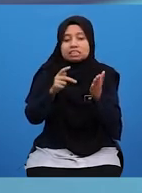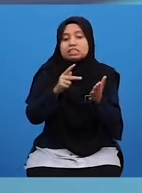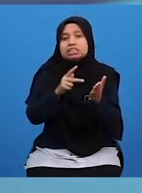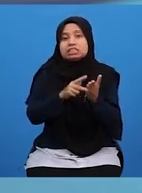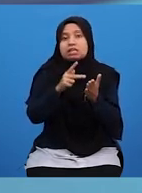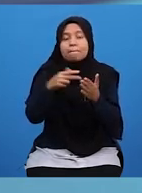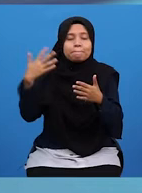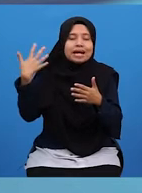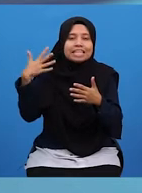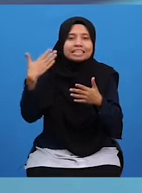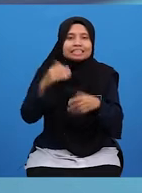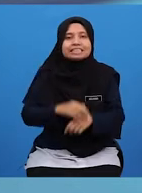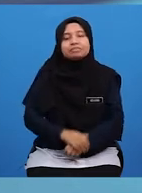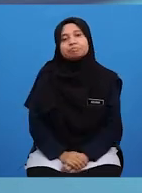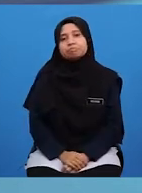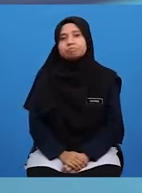haba.